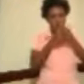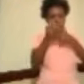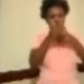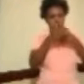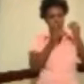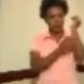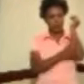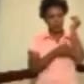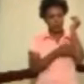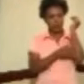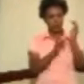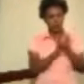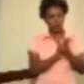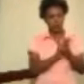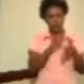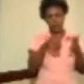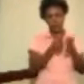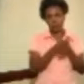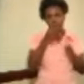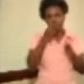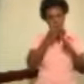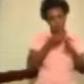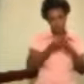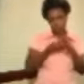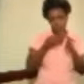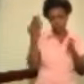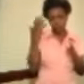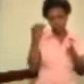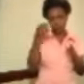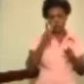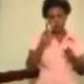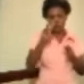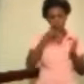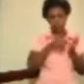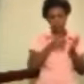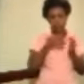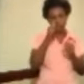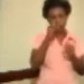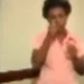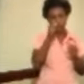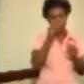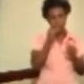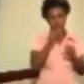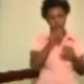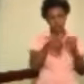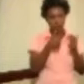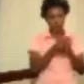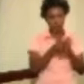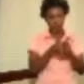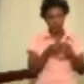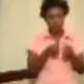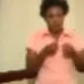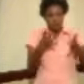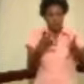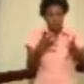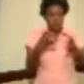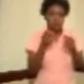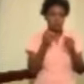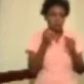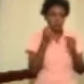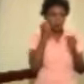qu'en mars 2010, tout ça a été organisé, a été décidé à New York, il était fait sous le coup de l'émotion. Une